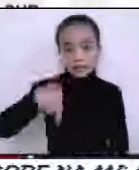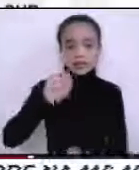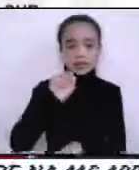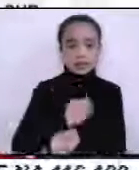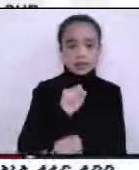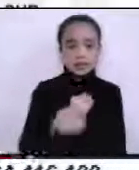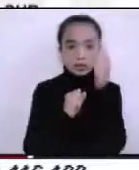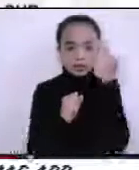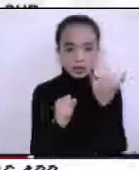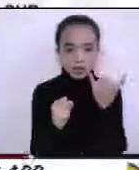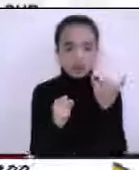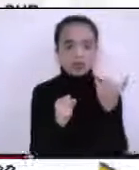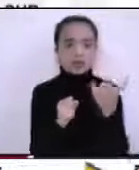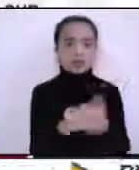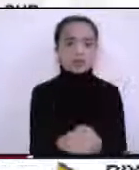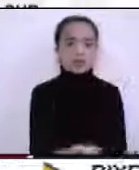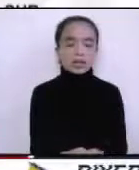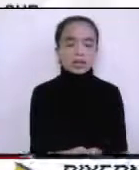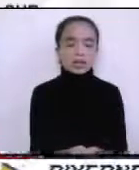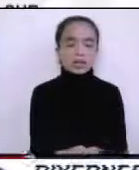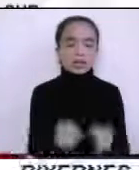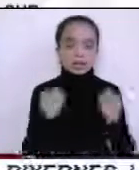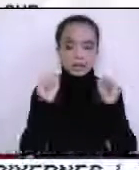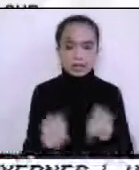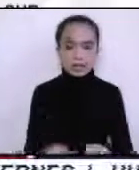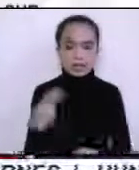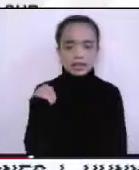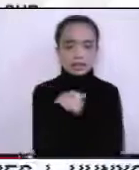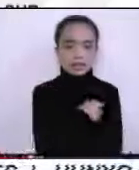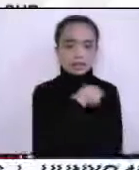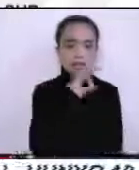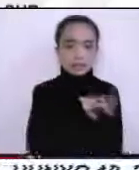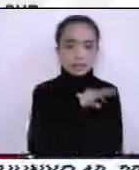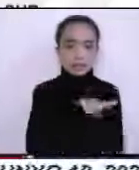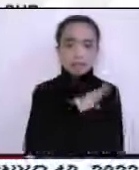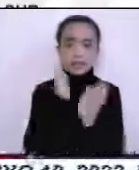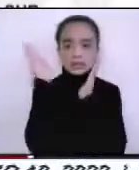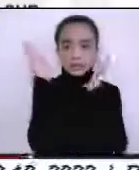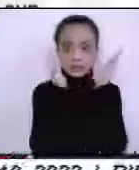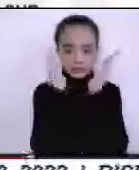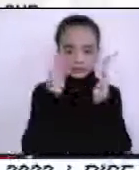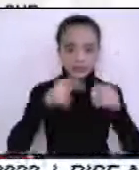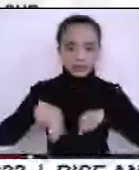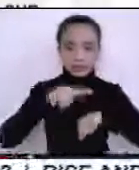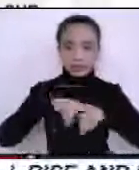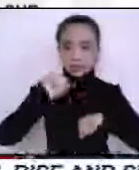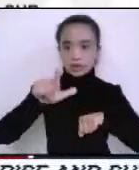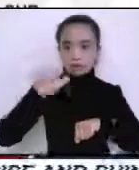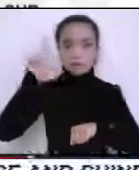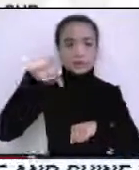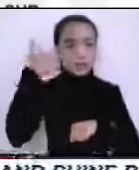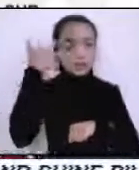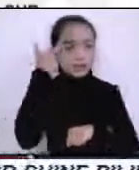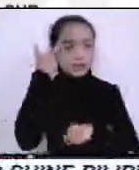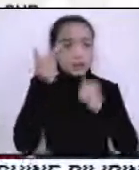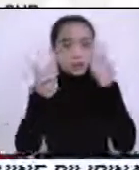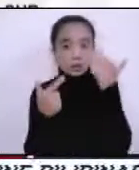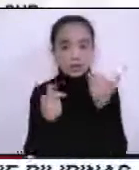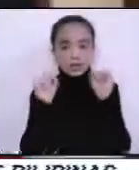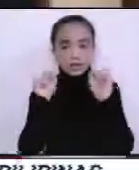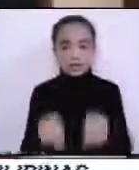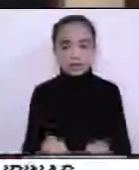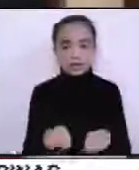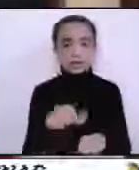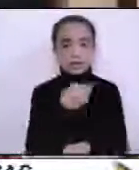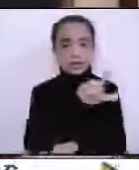po nating mapakinabangan ang mga serbisyong ito ng ating national government para po makaangat ang buhay ng bawat